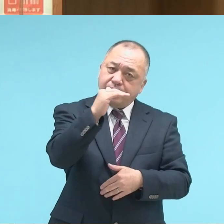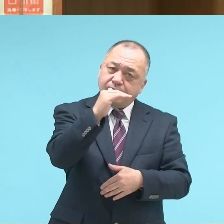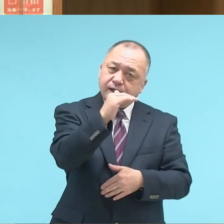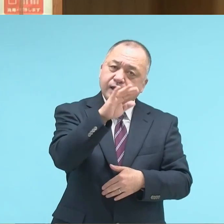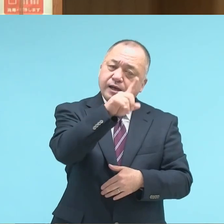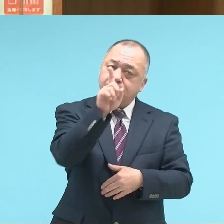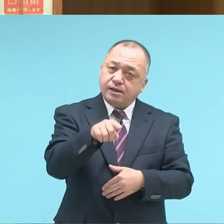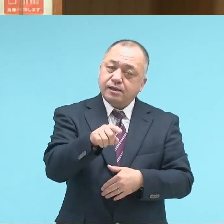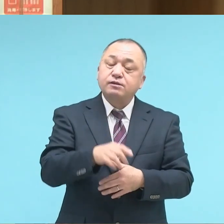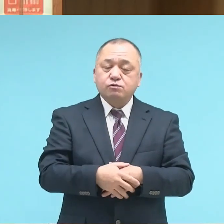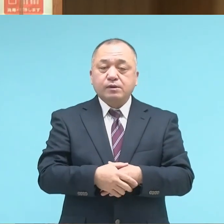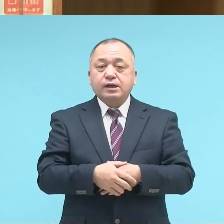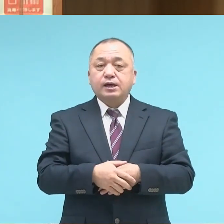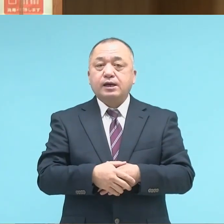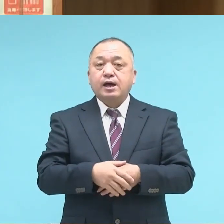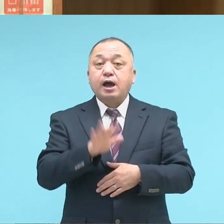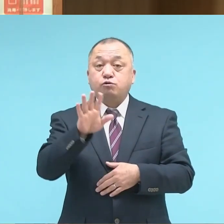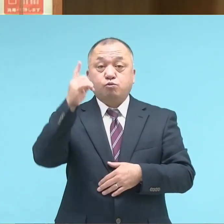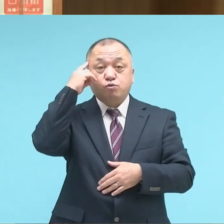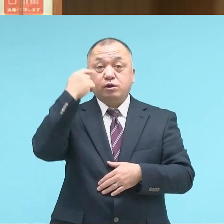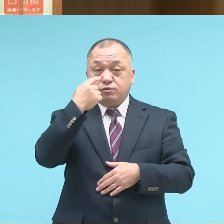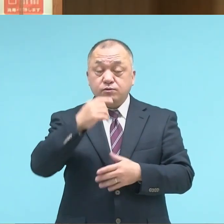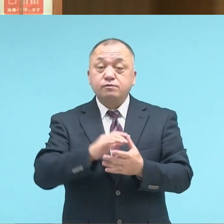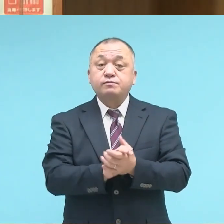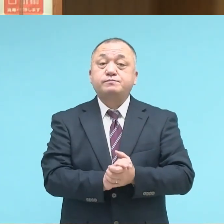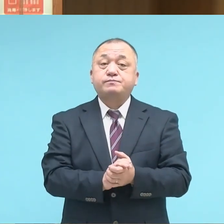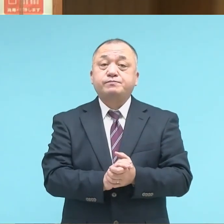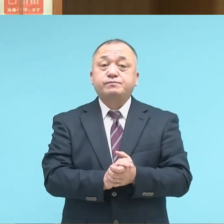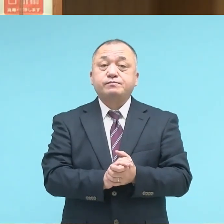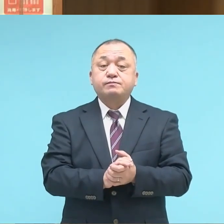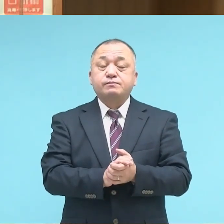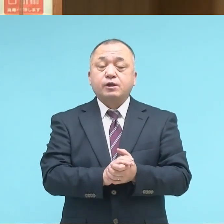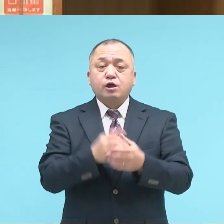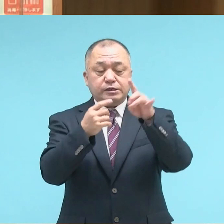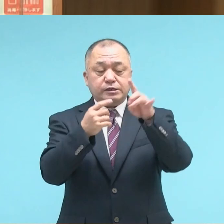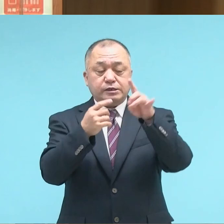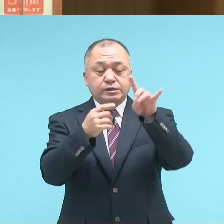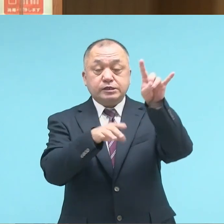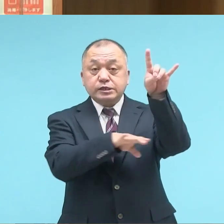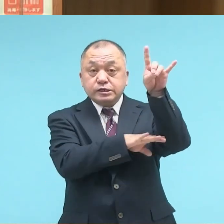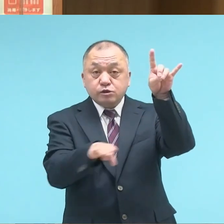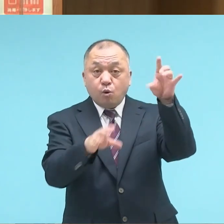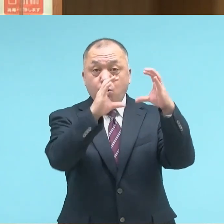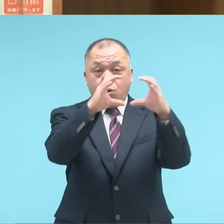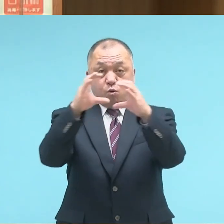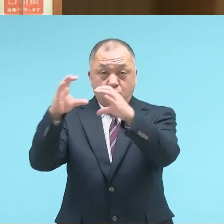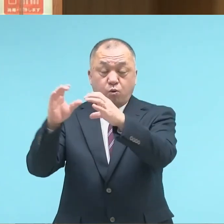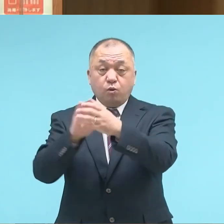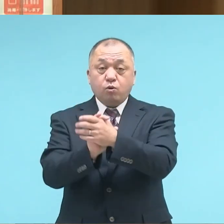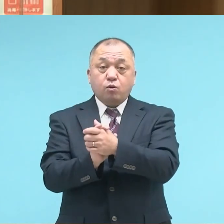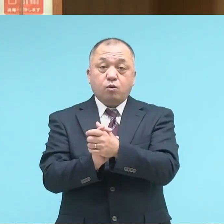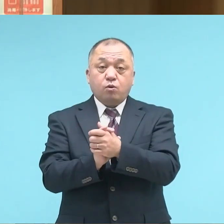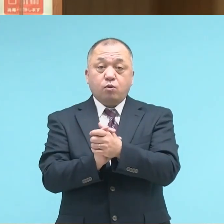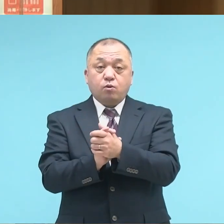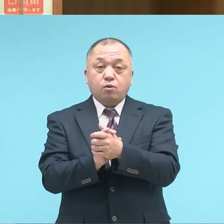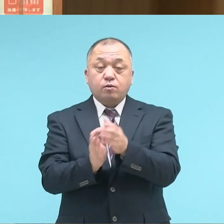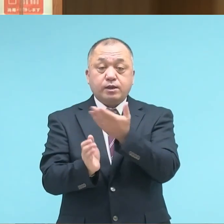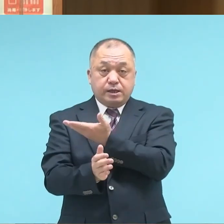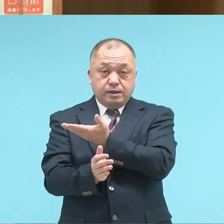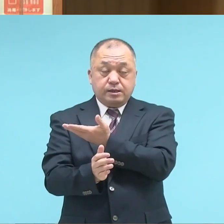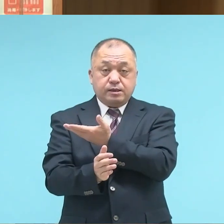は事実としてあるというふうに思ってますし、またそれぞれの指標、さっき指標がどこか